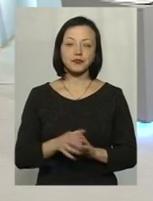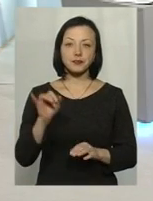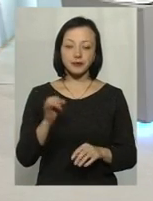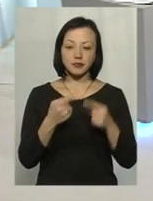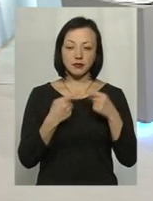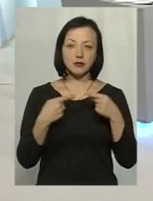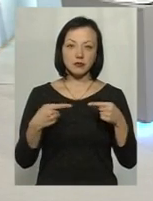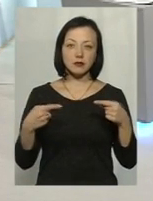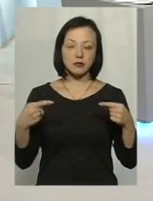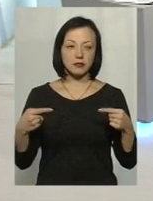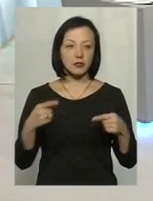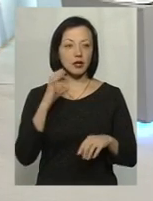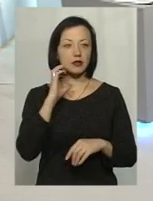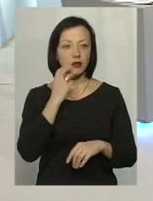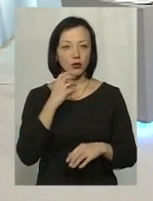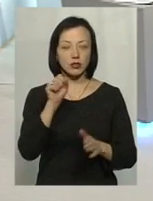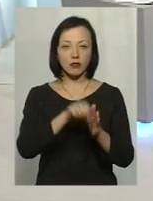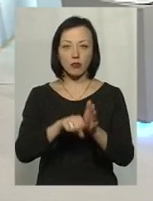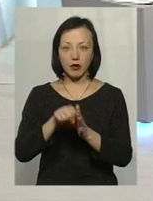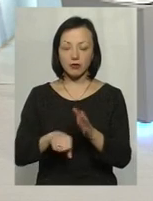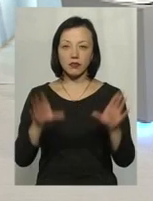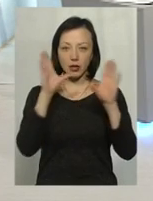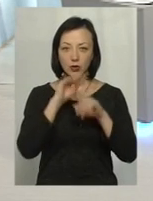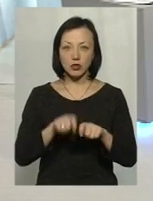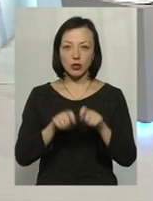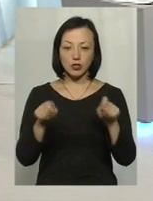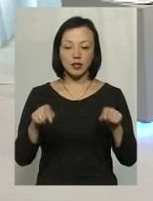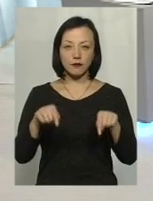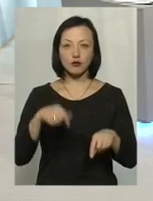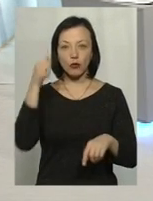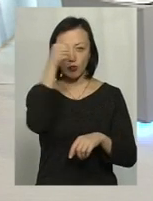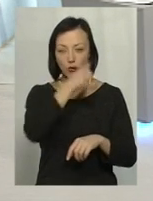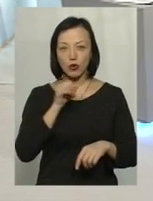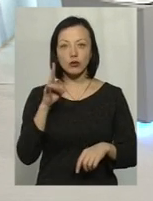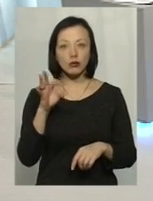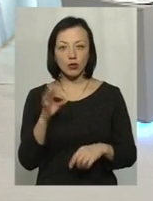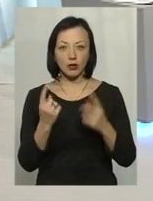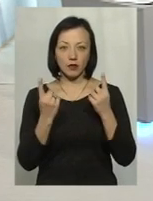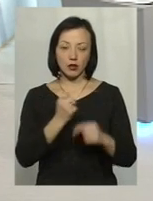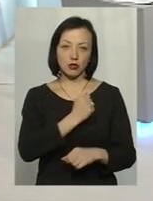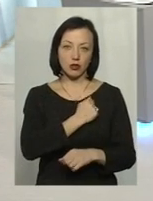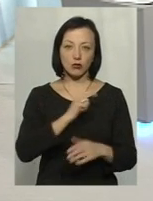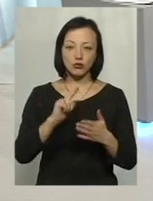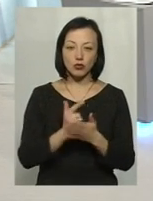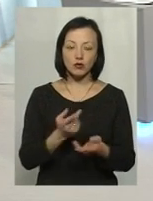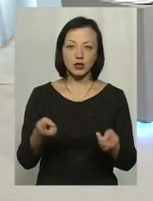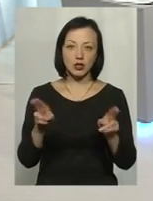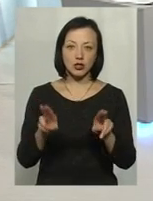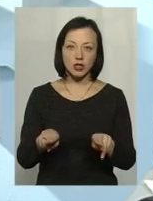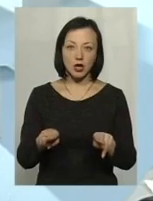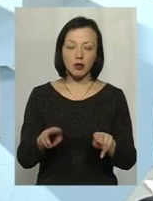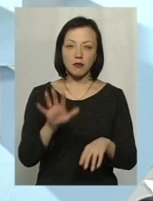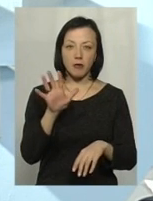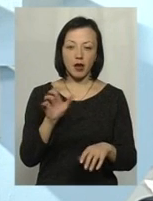ряд таких серйозних вбивств нам вдалося розкрити в цьому році, але на превеликий жаль, знову ж таки, ми залишаємо 5